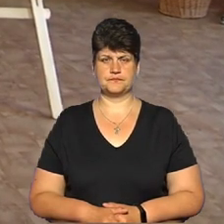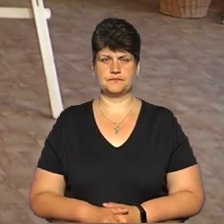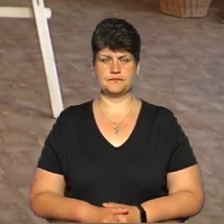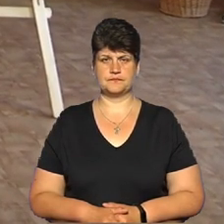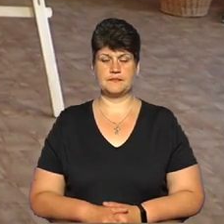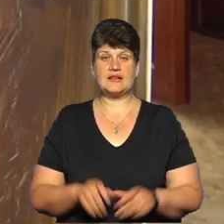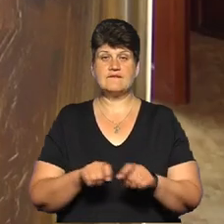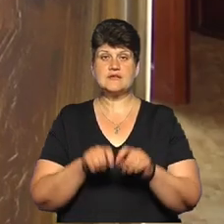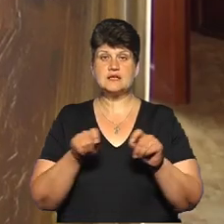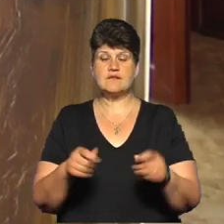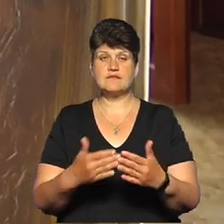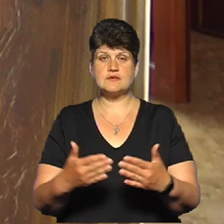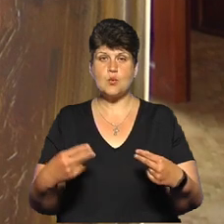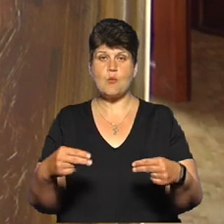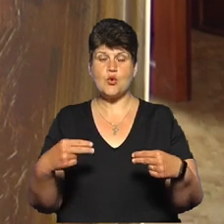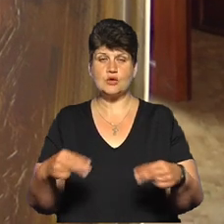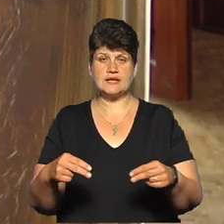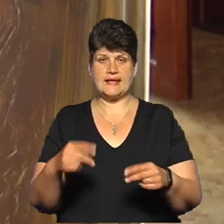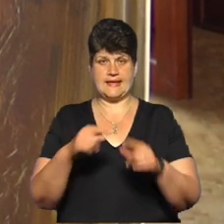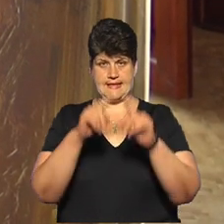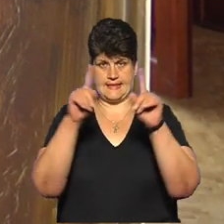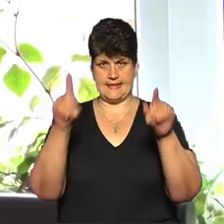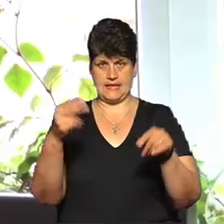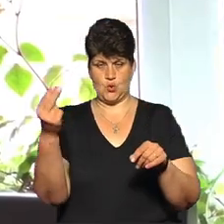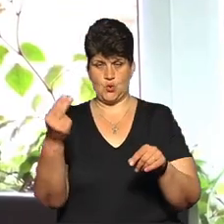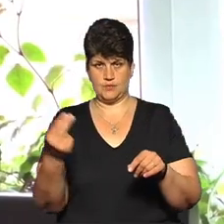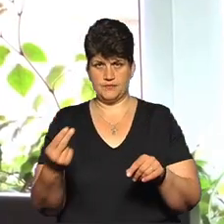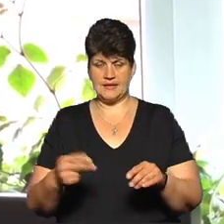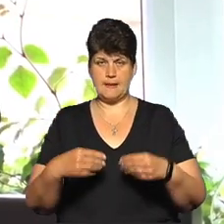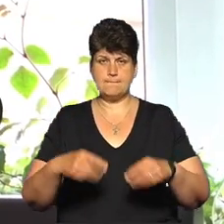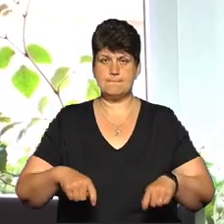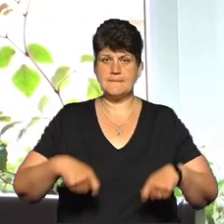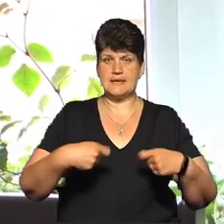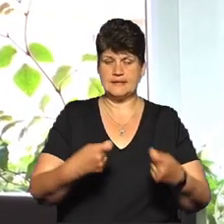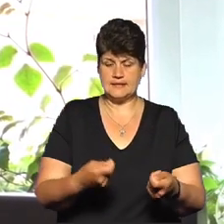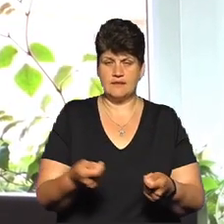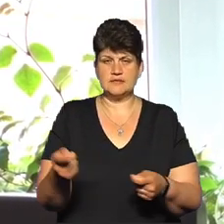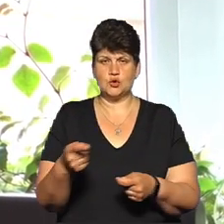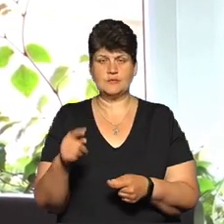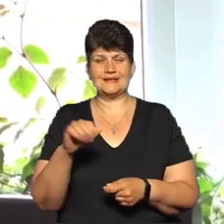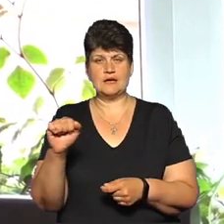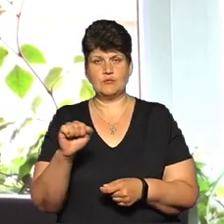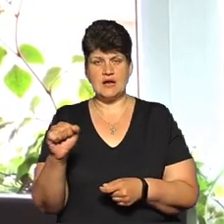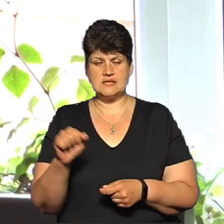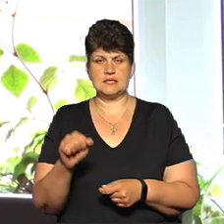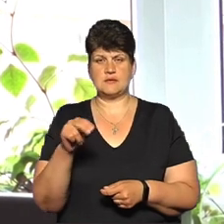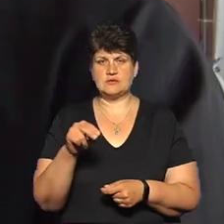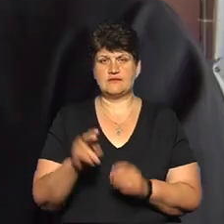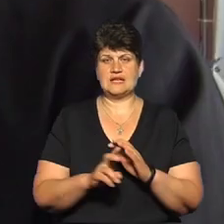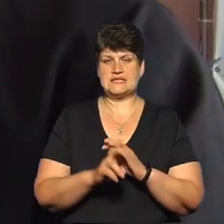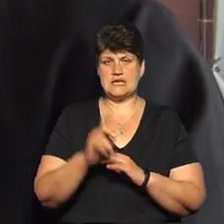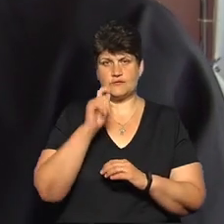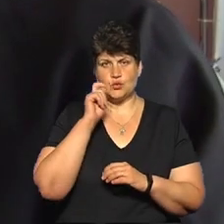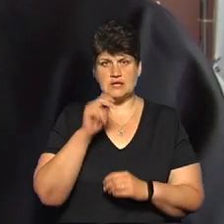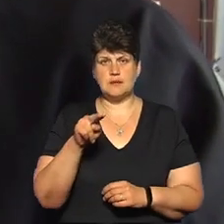Відкривають виставку з продажу іконописних робіт, які передав на аукціон єпископ Тернопільської та Рибовлянської православної церкви України Павло.